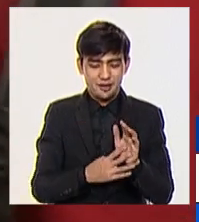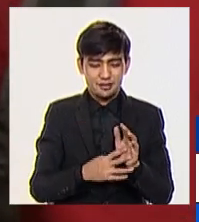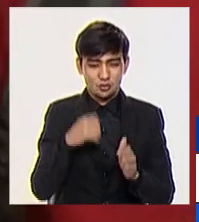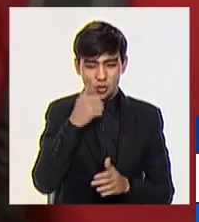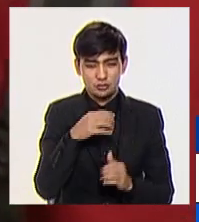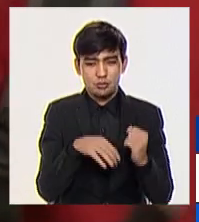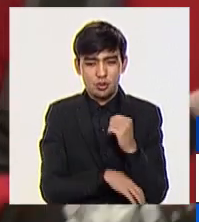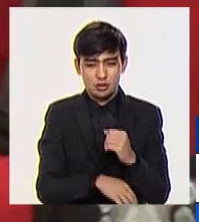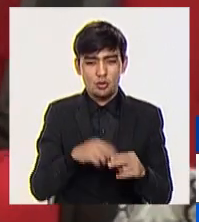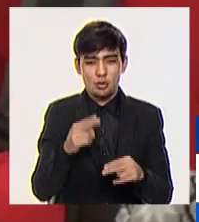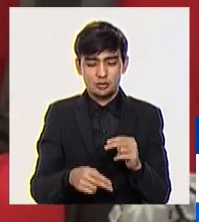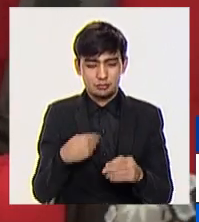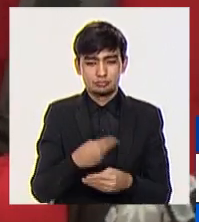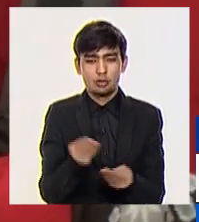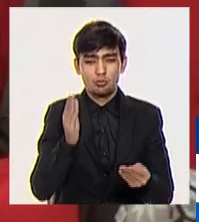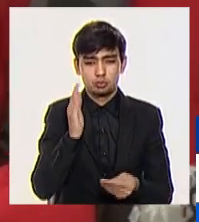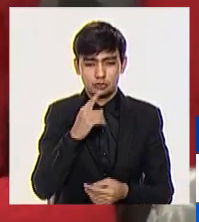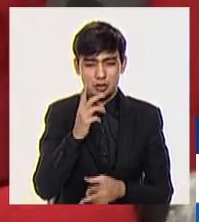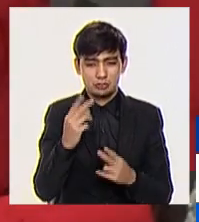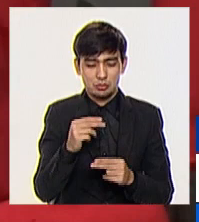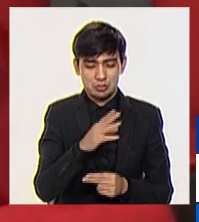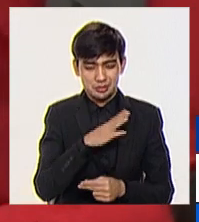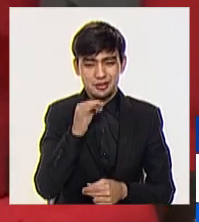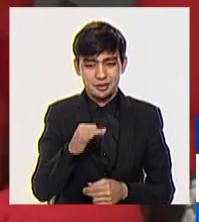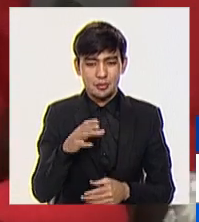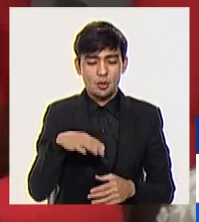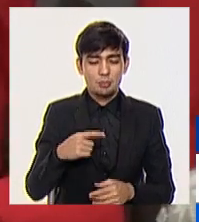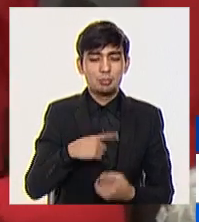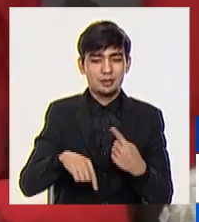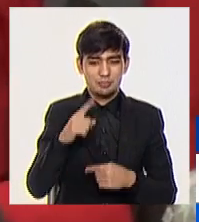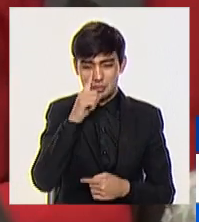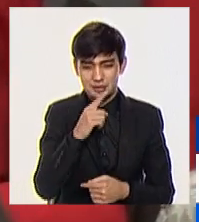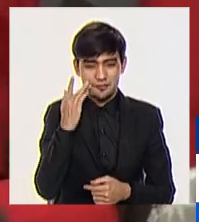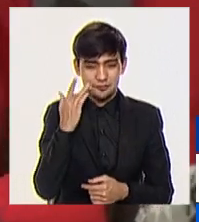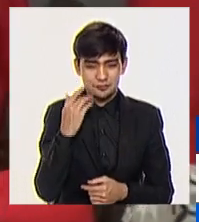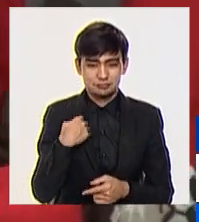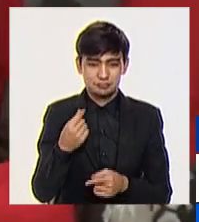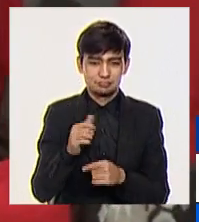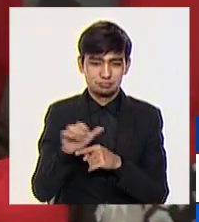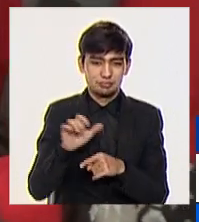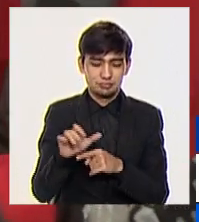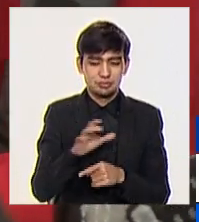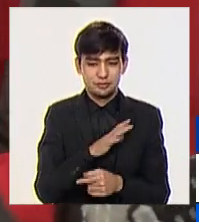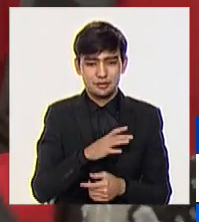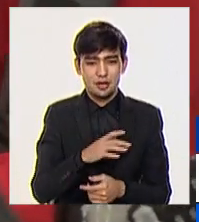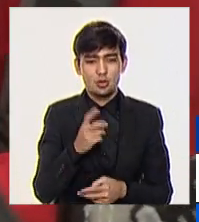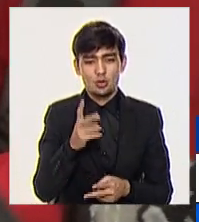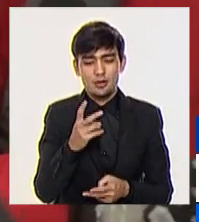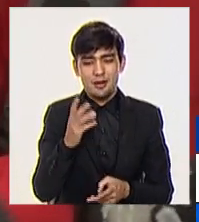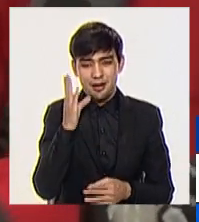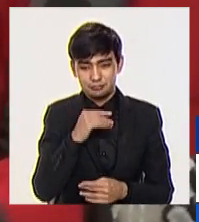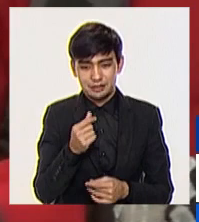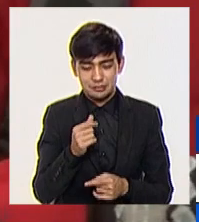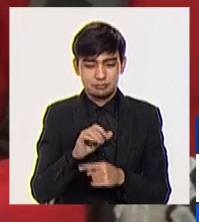2019-дың аяғына қарай береміз деді. Сосын біз деген ай сайын осаған бір, әркім өзінің